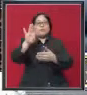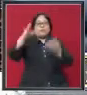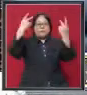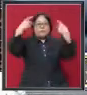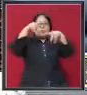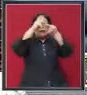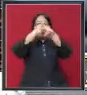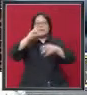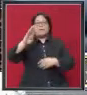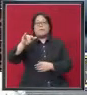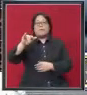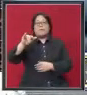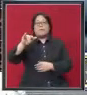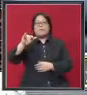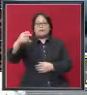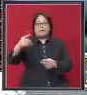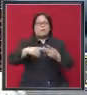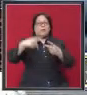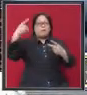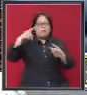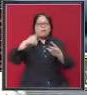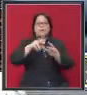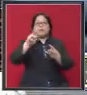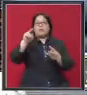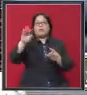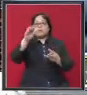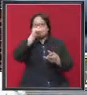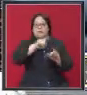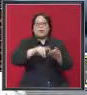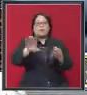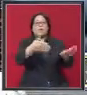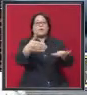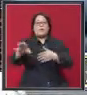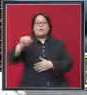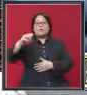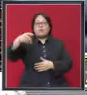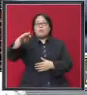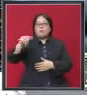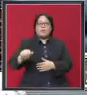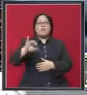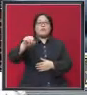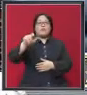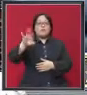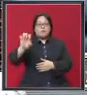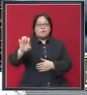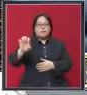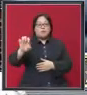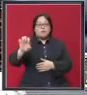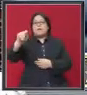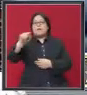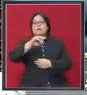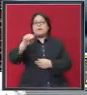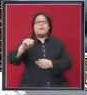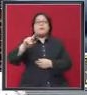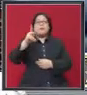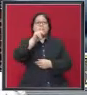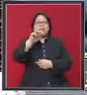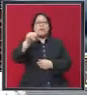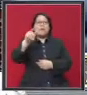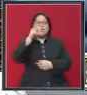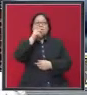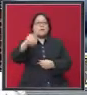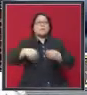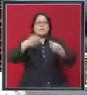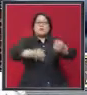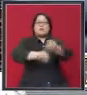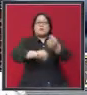berhormat Pekan, Bagan Datuk, Pontian, Kota Melaka, Pasir Gudang, Semporna, Jelebu, Parit, Jempol dan Kuala Kedah agar